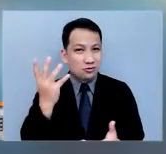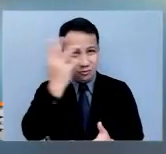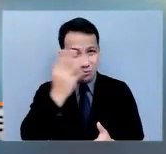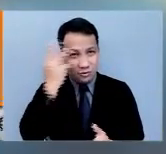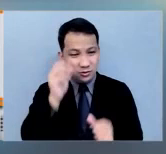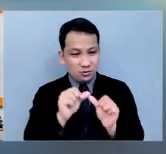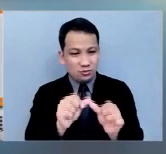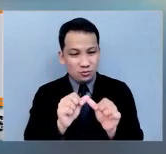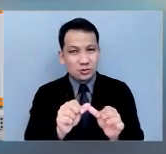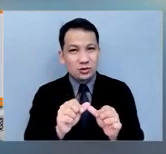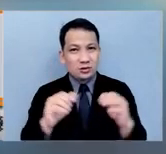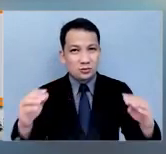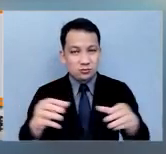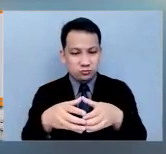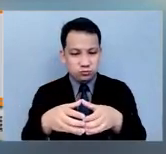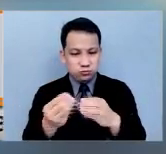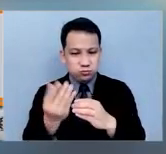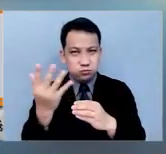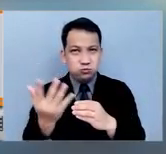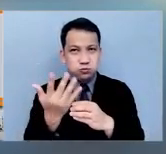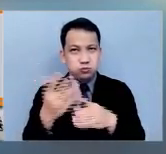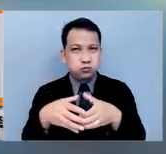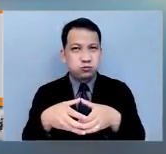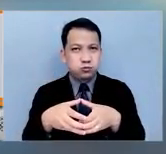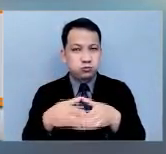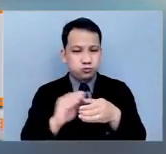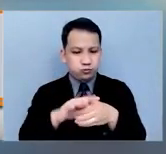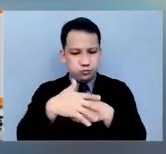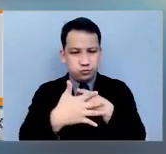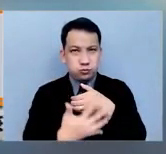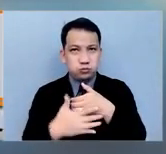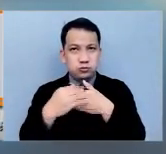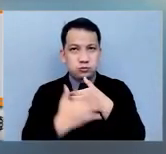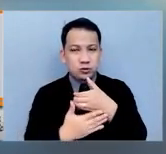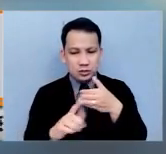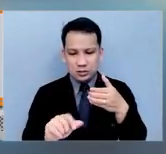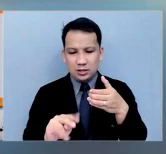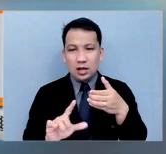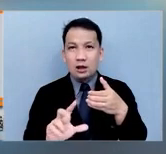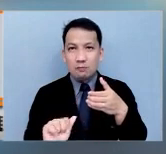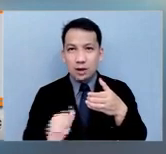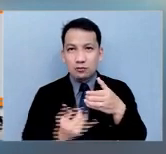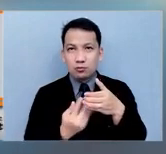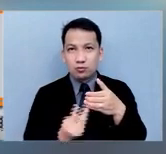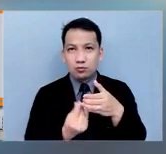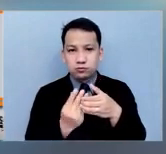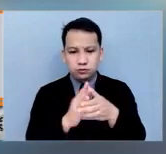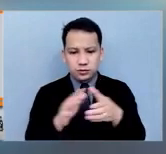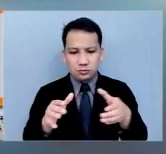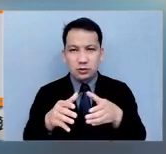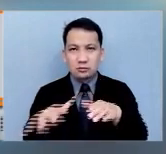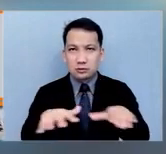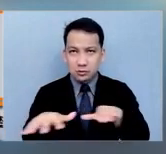na paglaki at pagguho ng lava dome. And ito nga, nagkakaroon ng mga pagguho in the form of